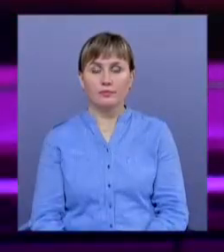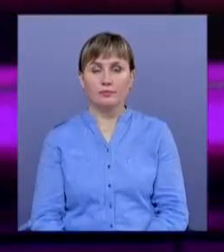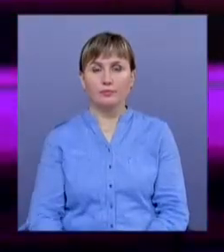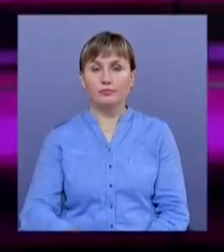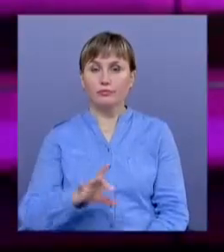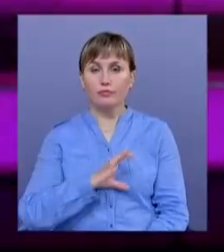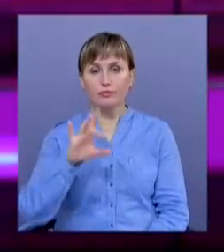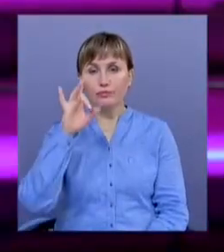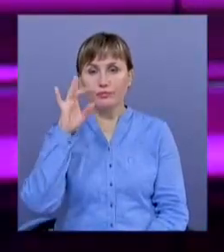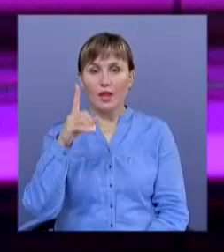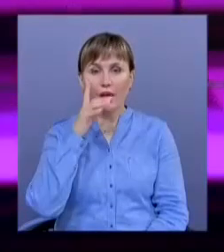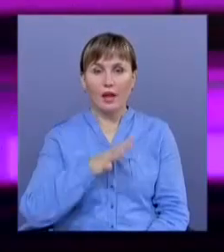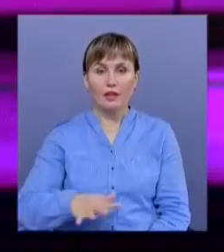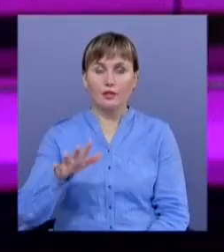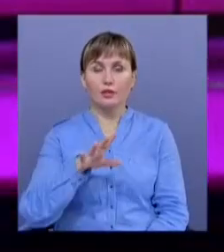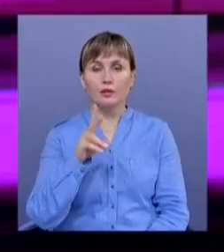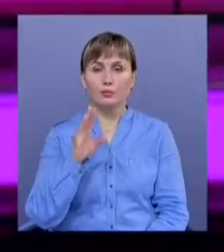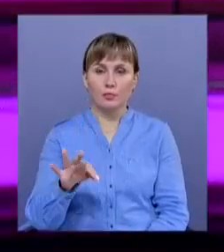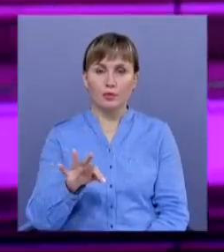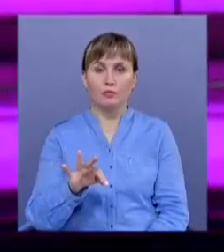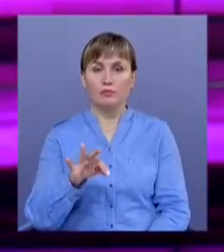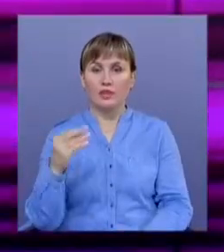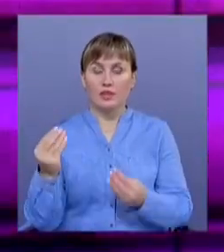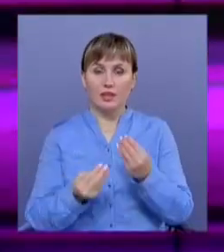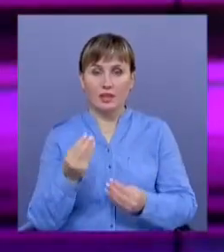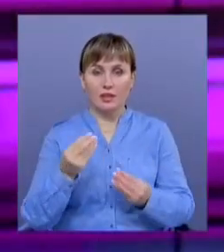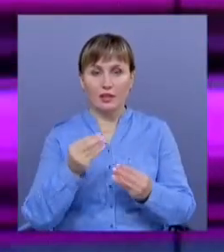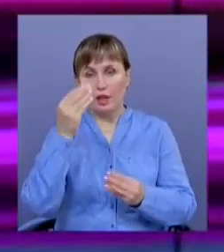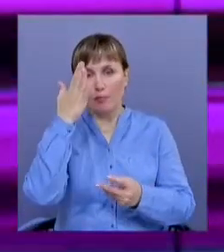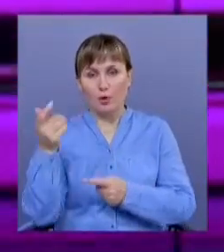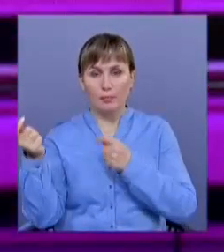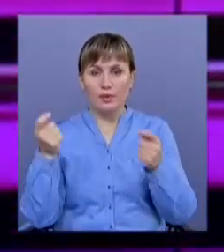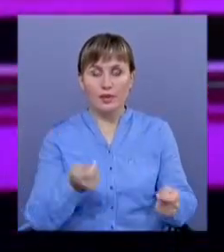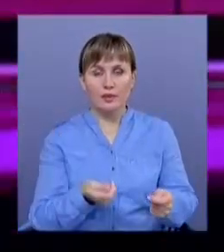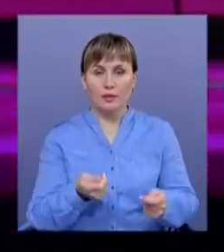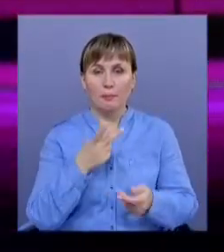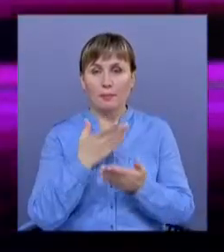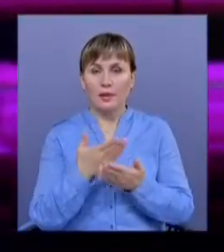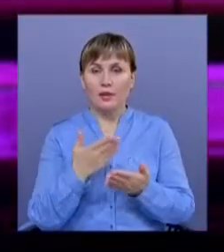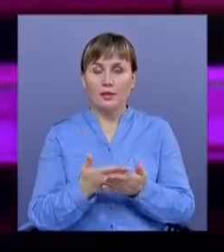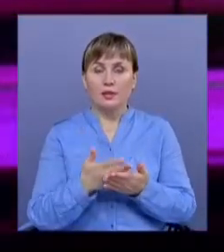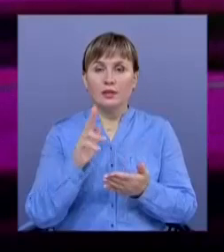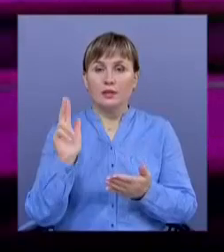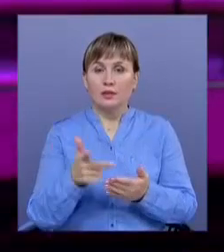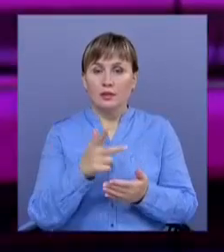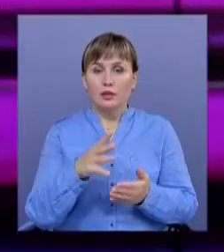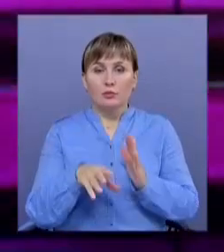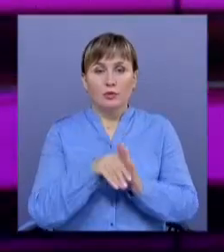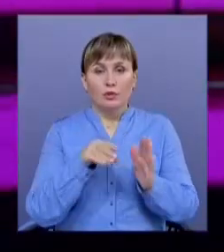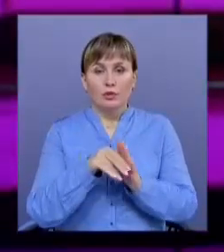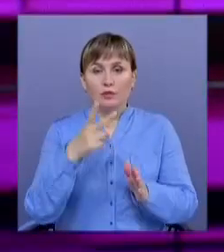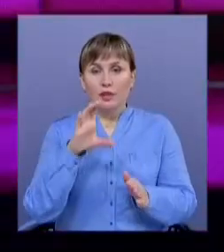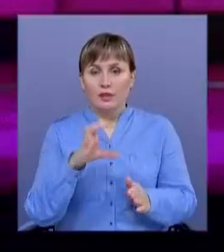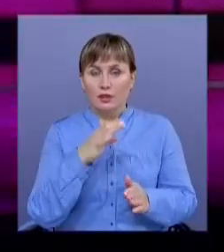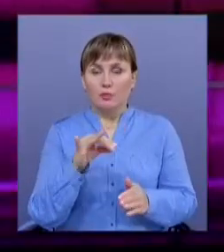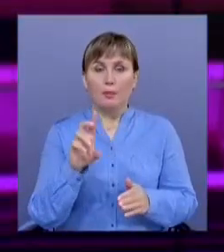Медали чемпионата Азии по грэпплингу привезли из Японии и казахстанцы. Подиум покорился троим. В копилке сборной 2 серебра